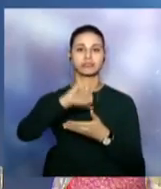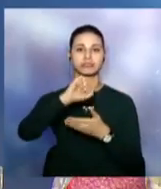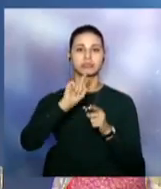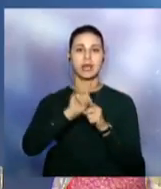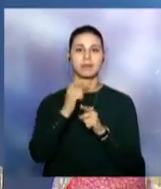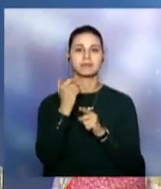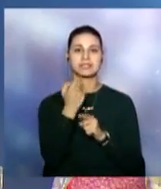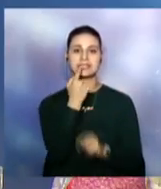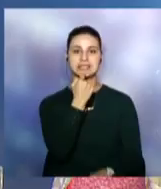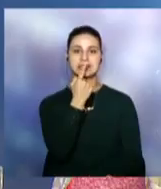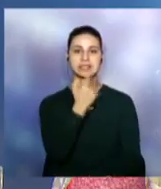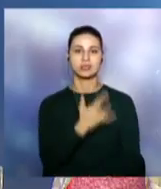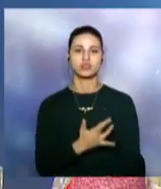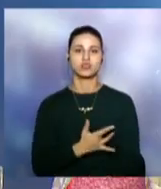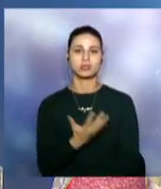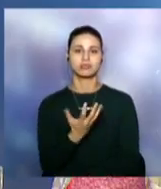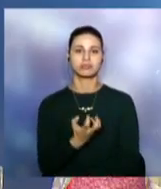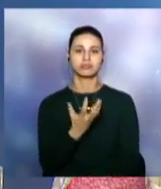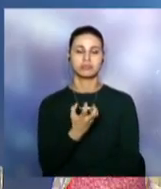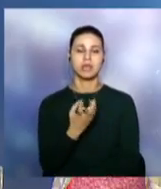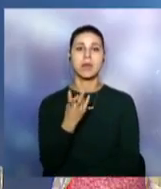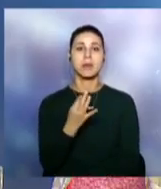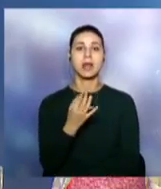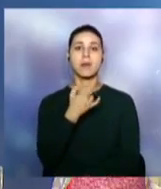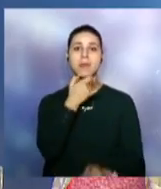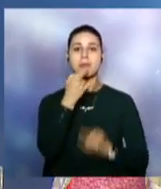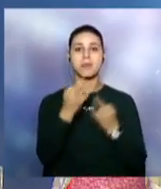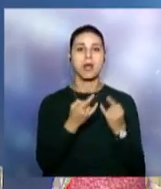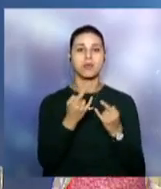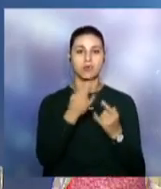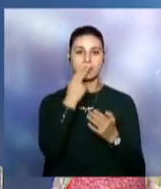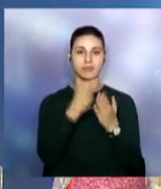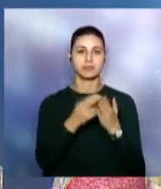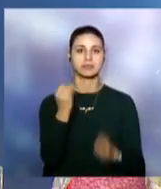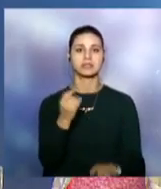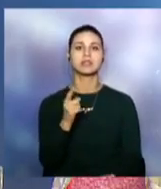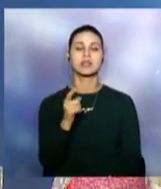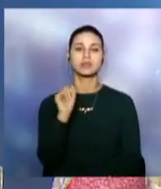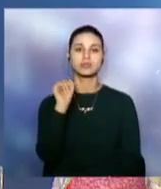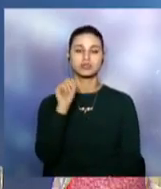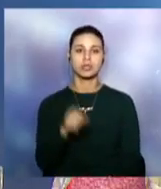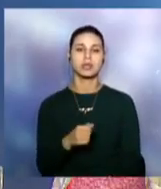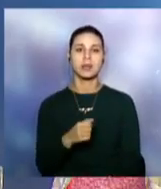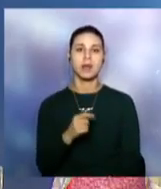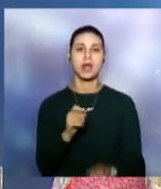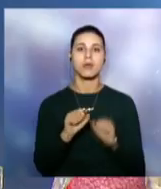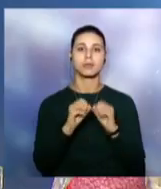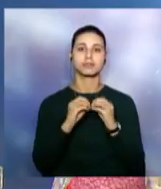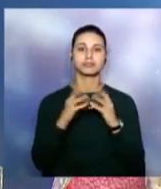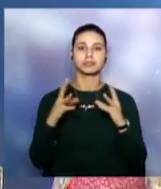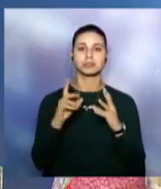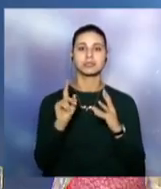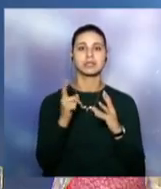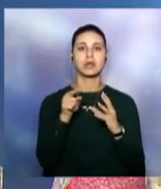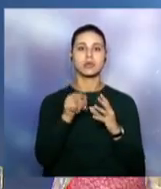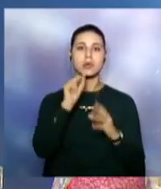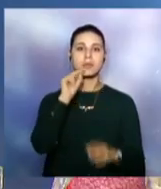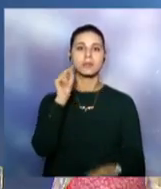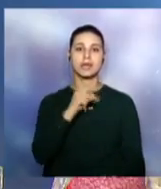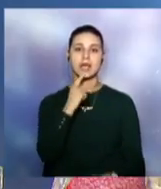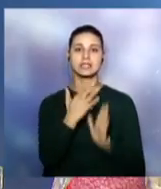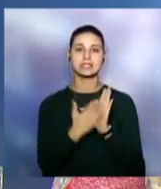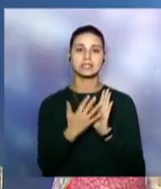მაგრამ მაყურებლისათვის გაუგებარი რომ არ დარჩეს, რატომ შეიძლება აორტა გასკდეს, აორტიდან წამოვიდეს